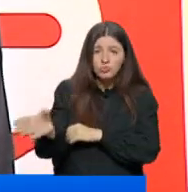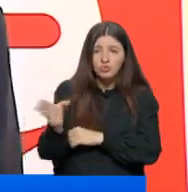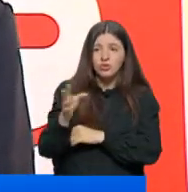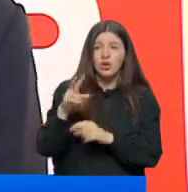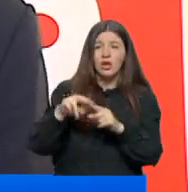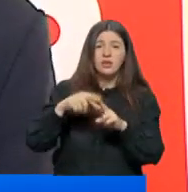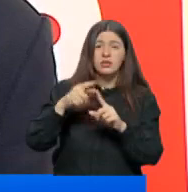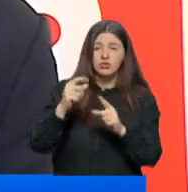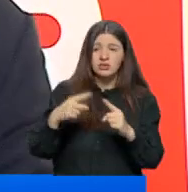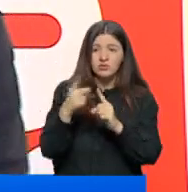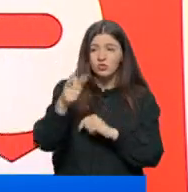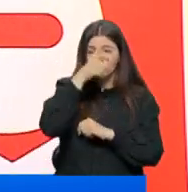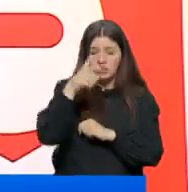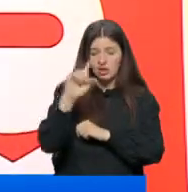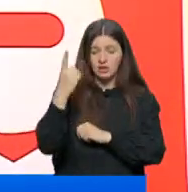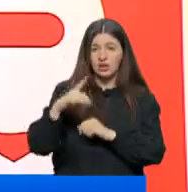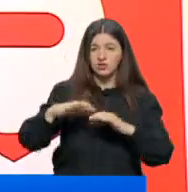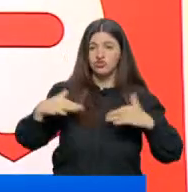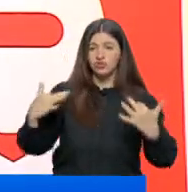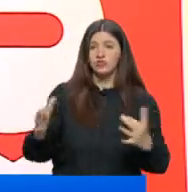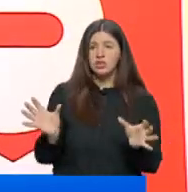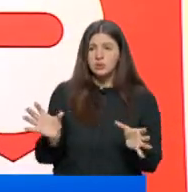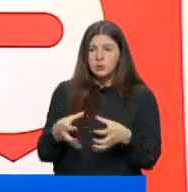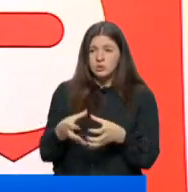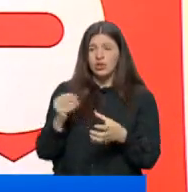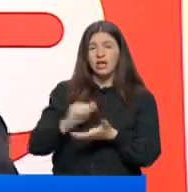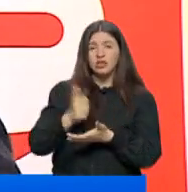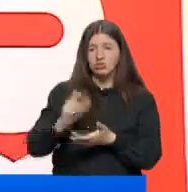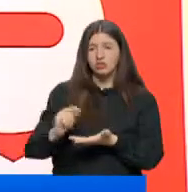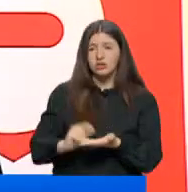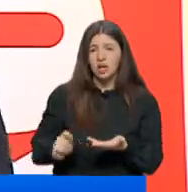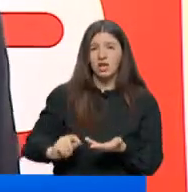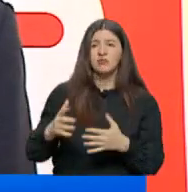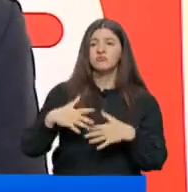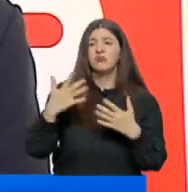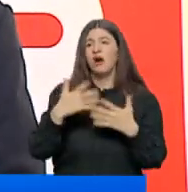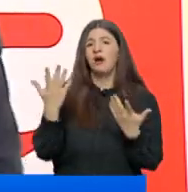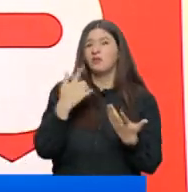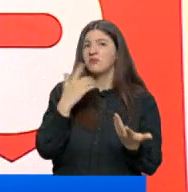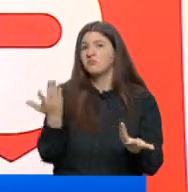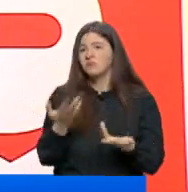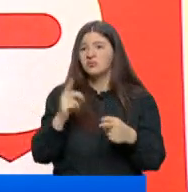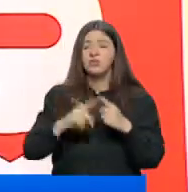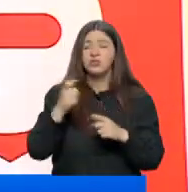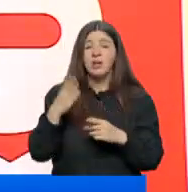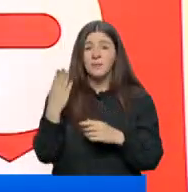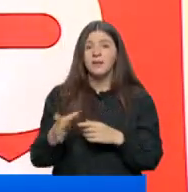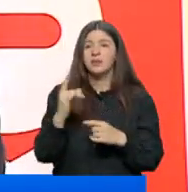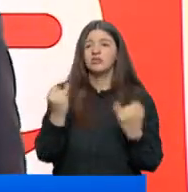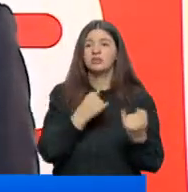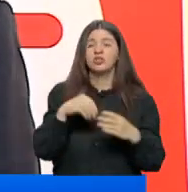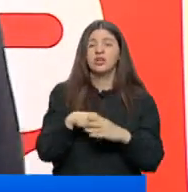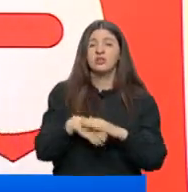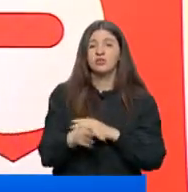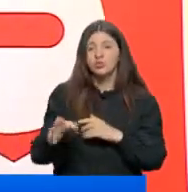NATO zirvesinin. Türkiye'de iktidarın çevresinde kümelenen gazeteciler, yazarlar, aydınlar diyelim ya da siyasetçiler bile aslında bir tartışma